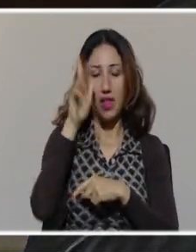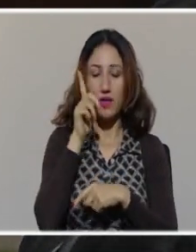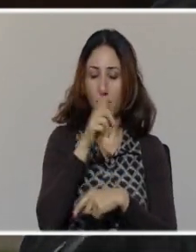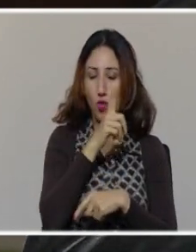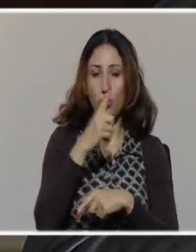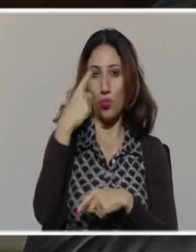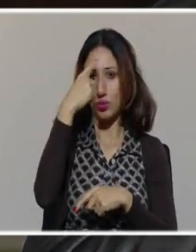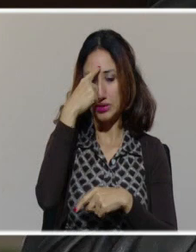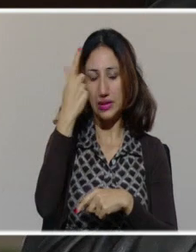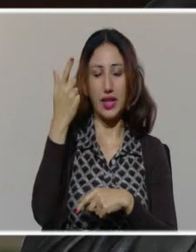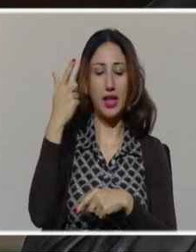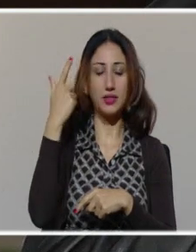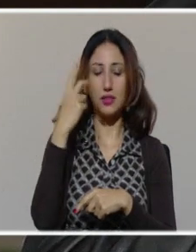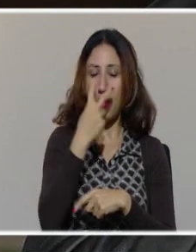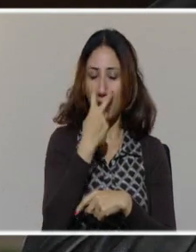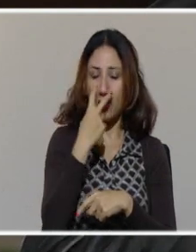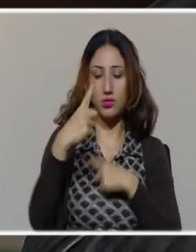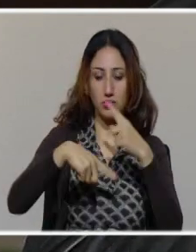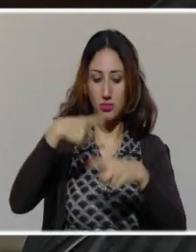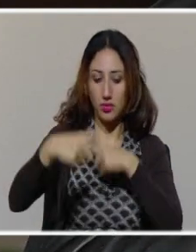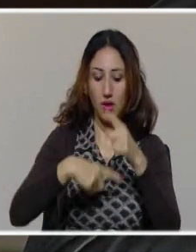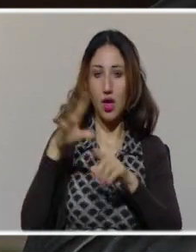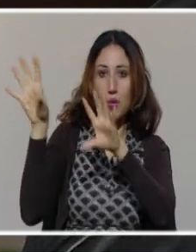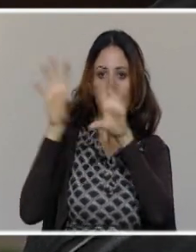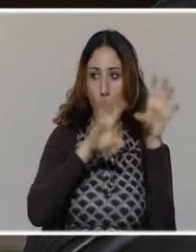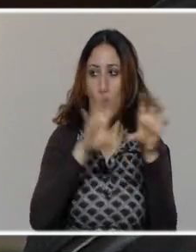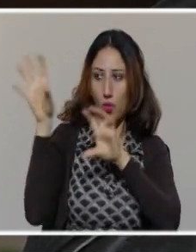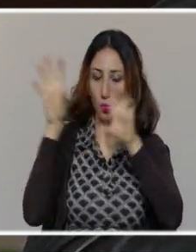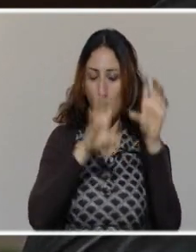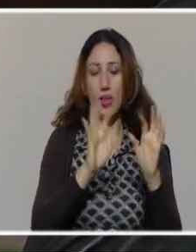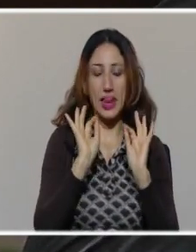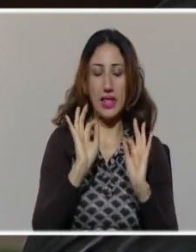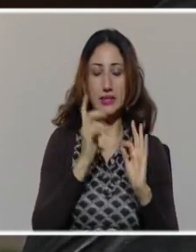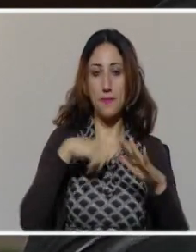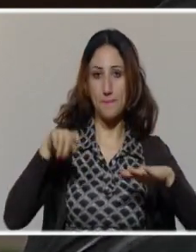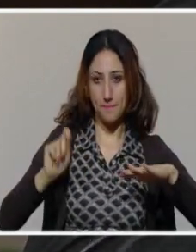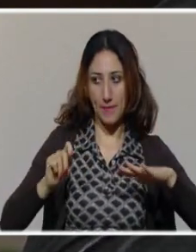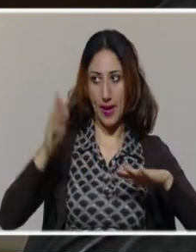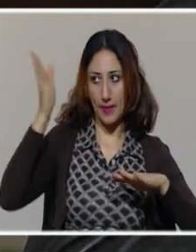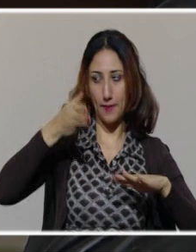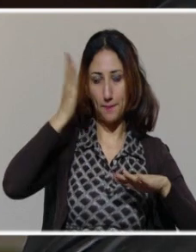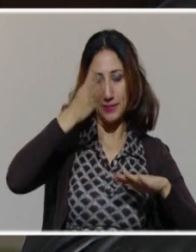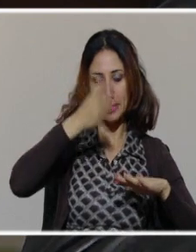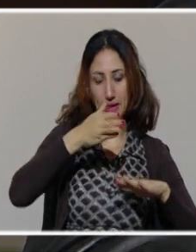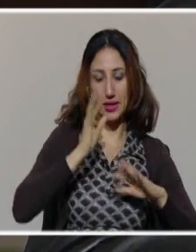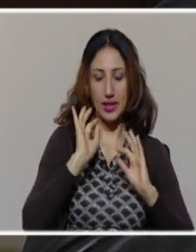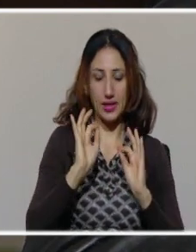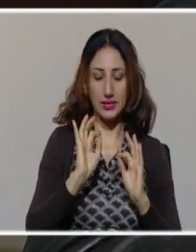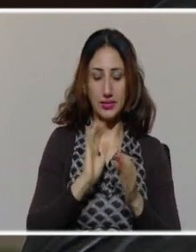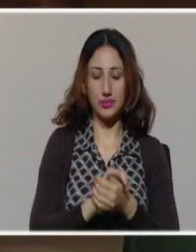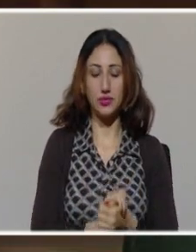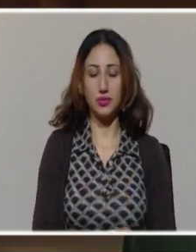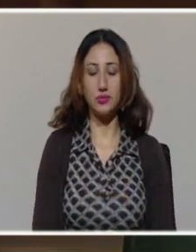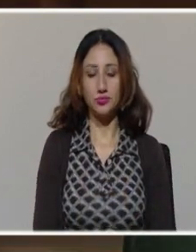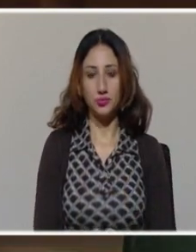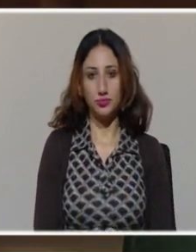سادات والرئيس عبد الناصر فطبعا يعني التاريخ محكمه التاريخ دايما بتقول الحق لكل انسان بما له وما عليه بس